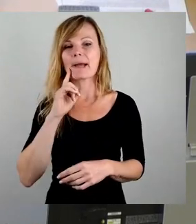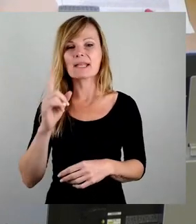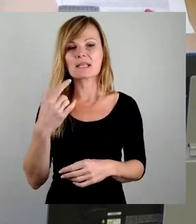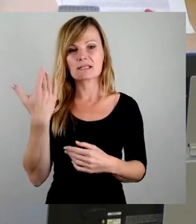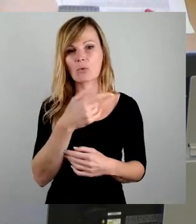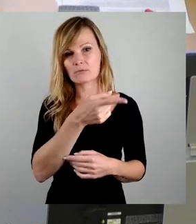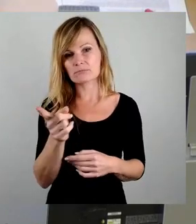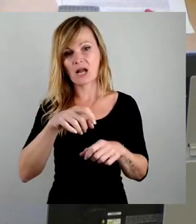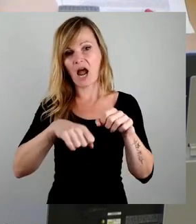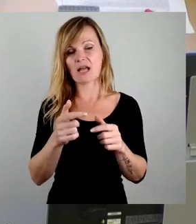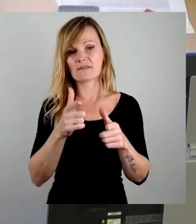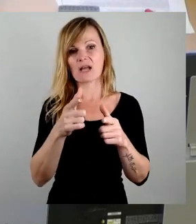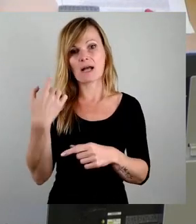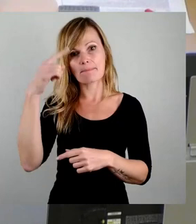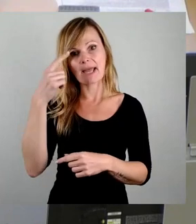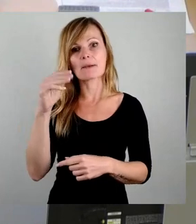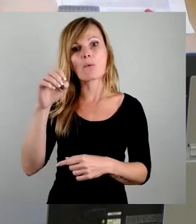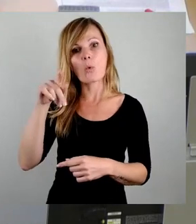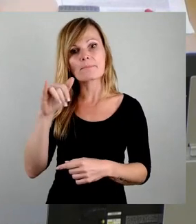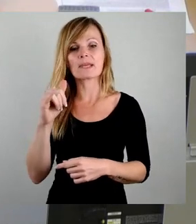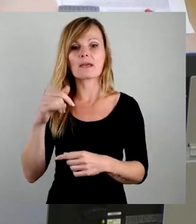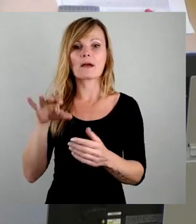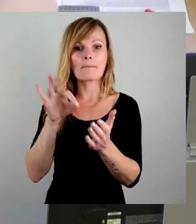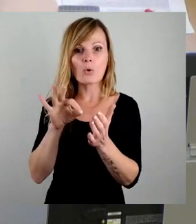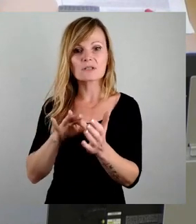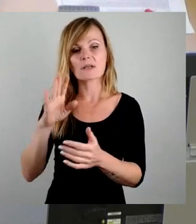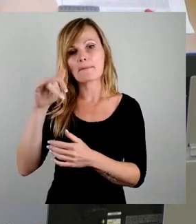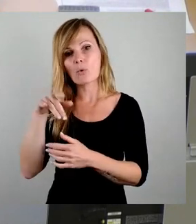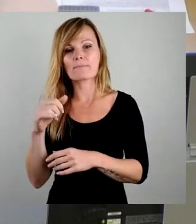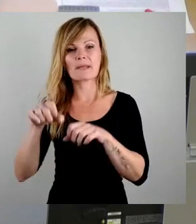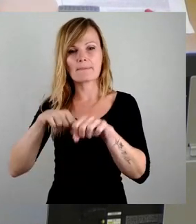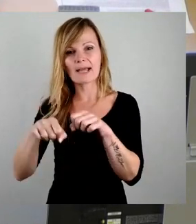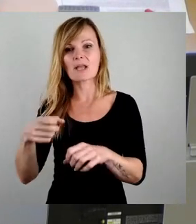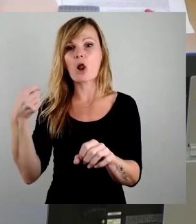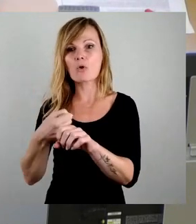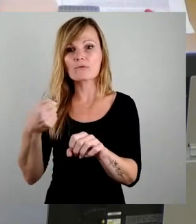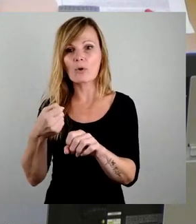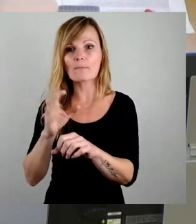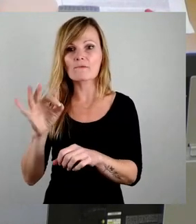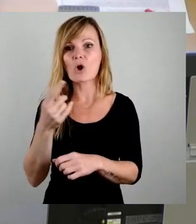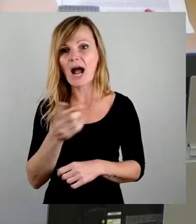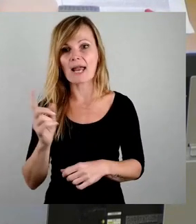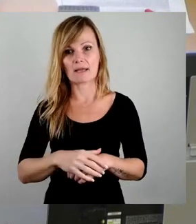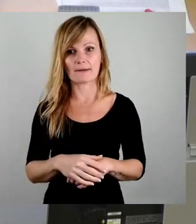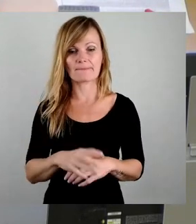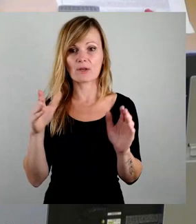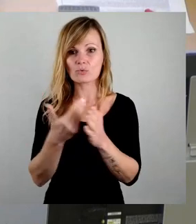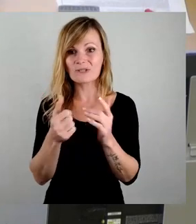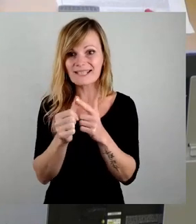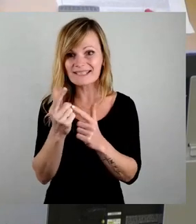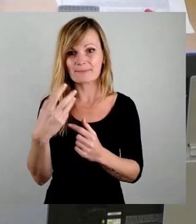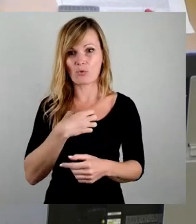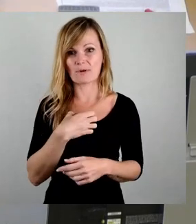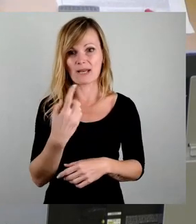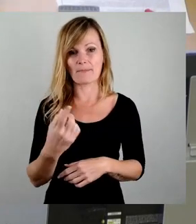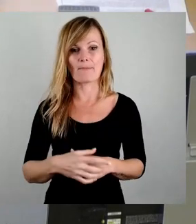mal unsere Mobi-Bikes, Mobi-Punkte, Luftpumpen für alle. Na, das sind doch die Sachen. Na?